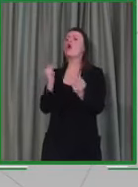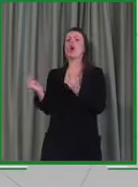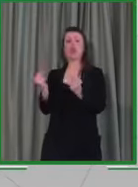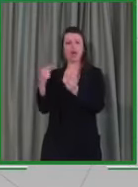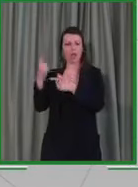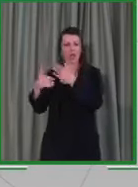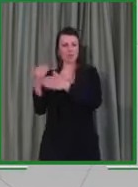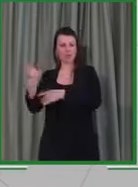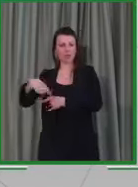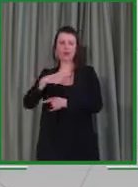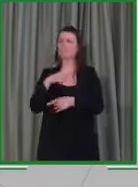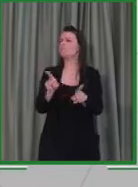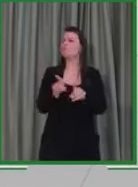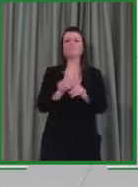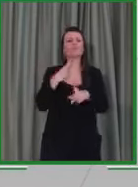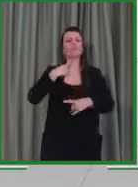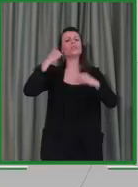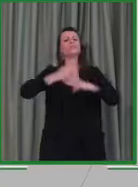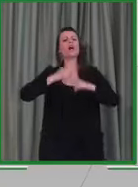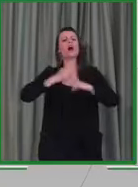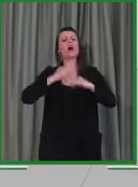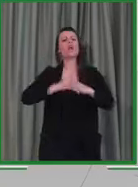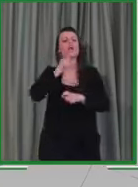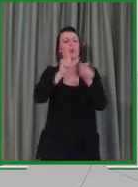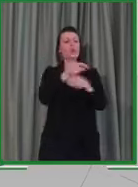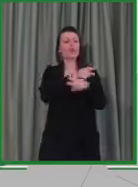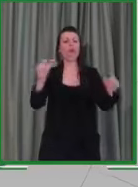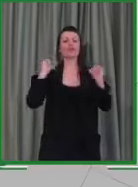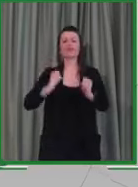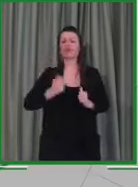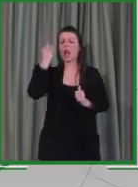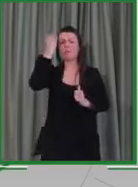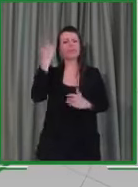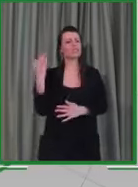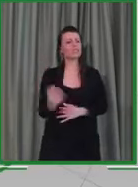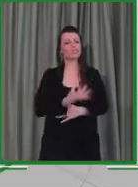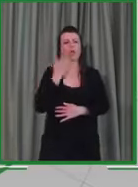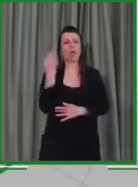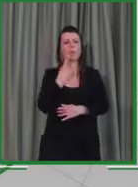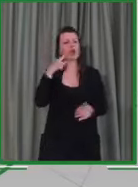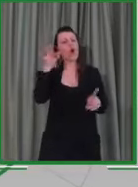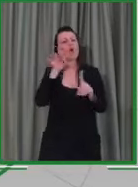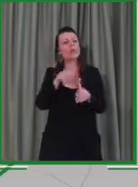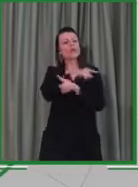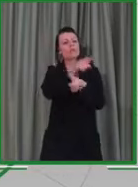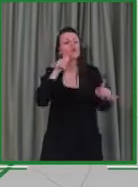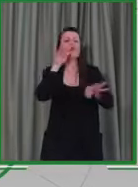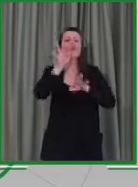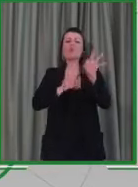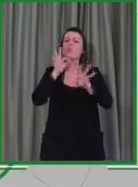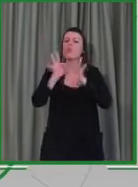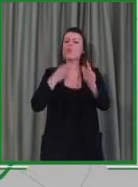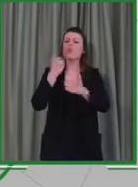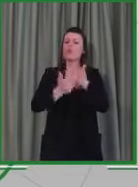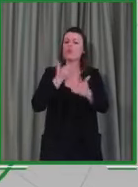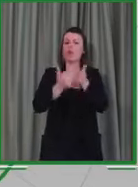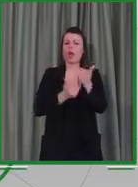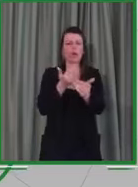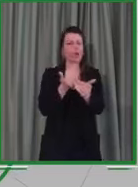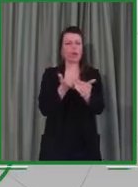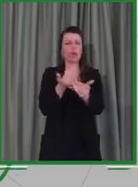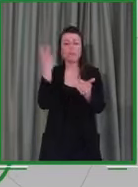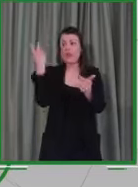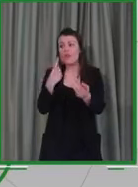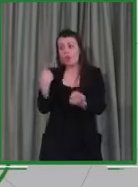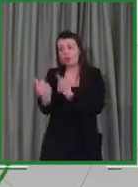alla salute dei cittadini e ha come continuare a curarli e in una situazione che non è assolutamente finita